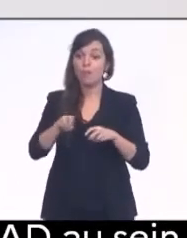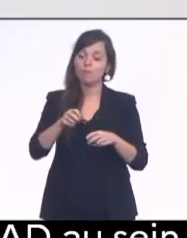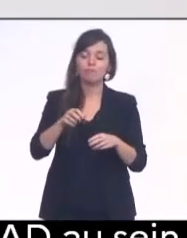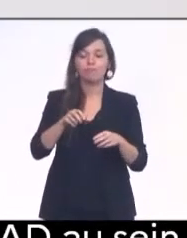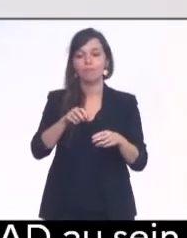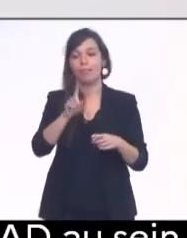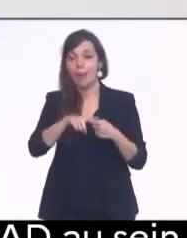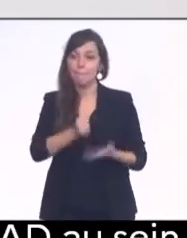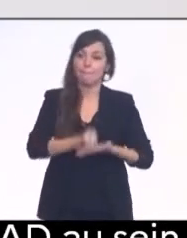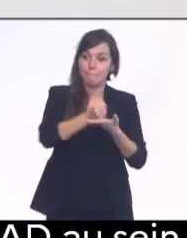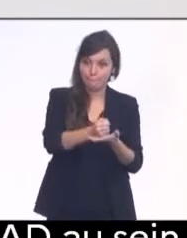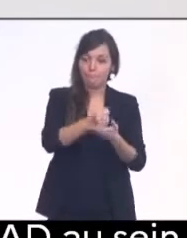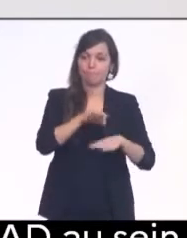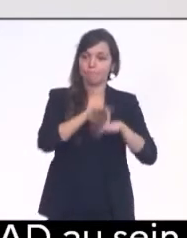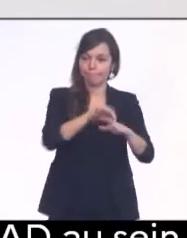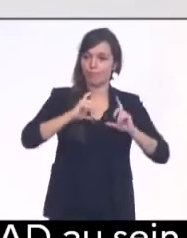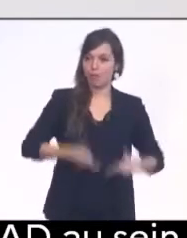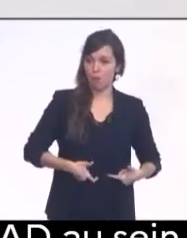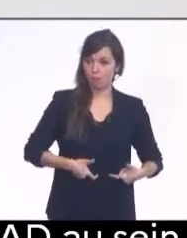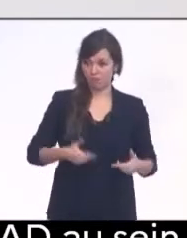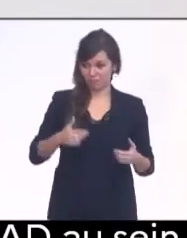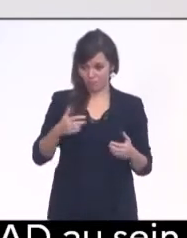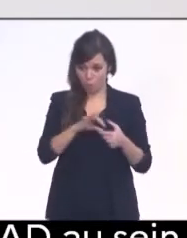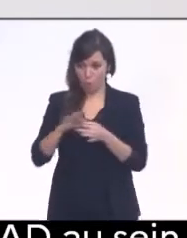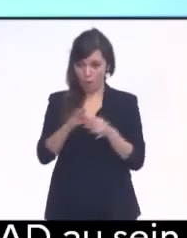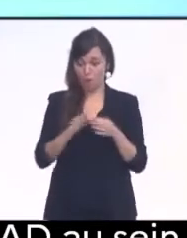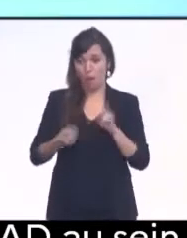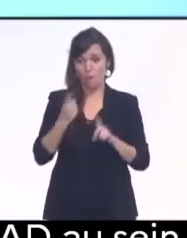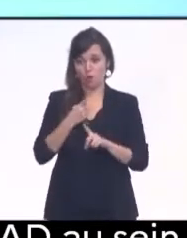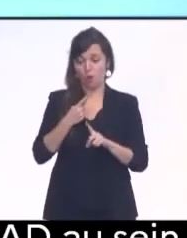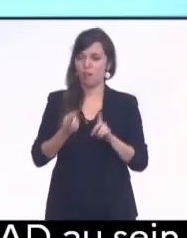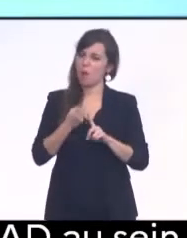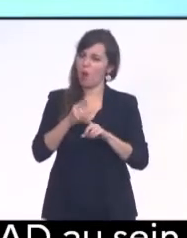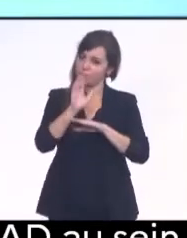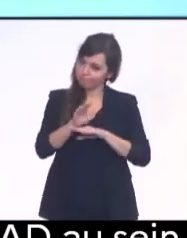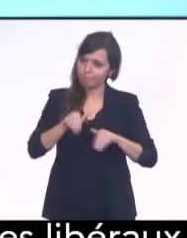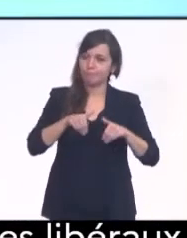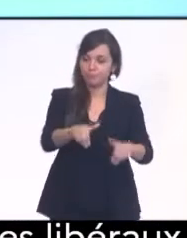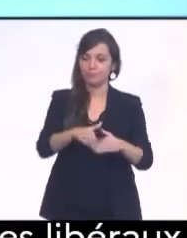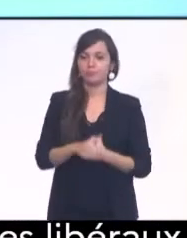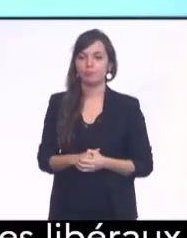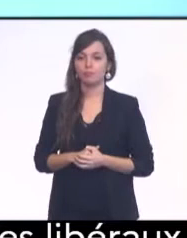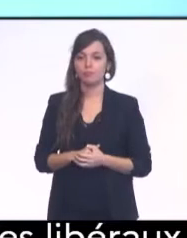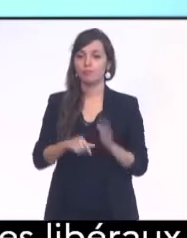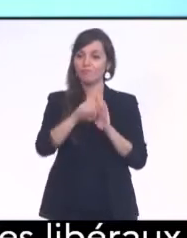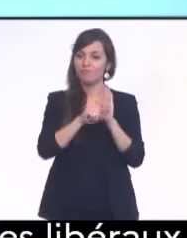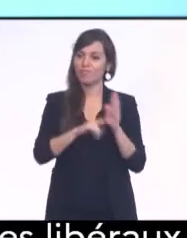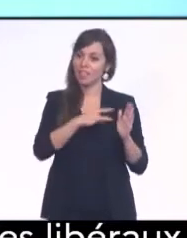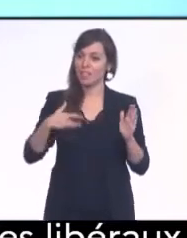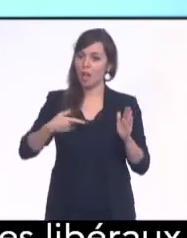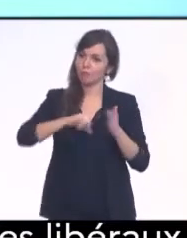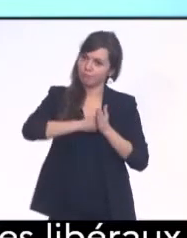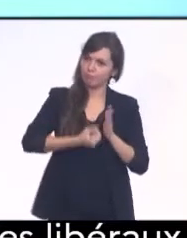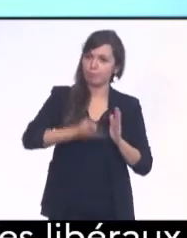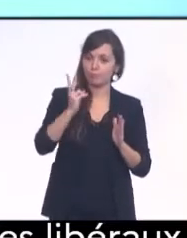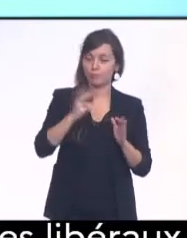scolarisation. Cette coopération, elle est essentielle, elle perdure. Le protocole sanitaire a été renforcé avec la publication le 2 novembre